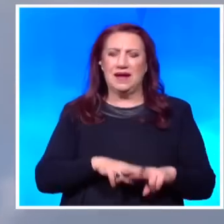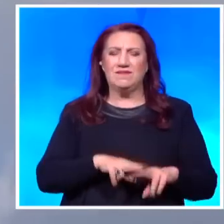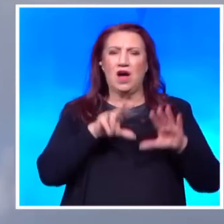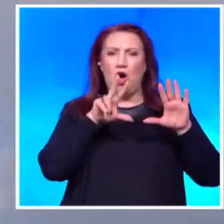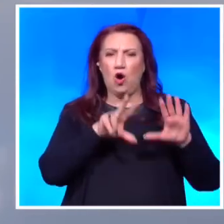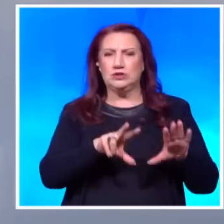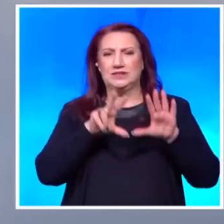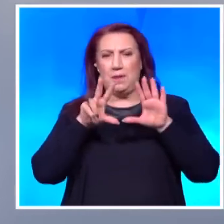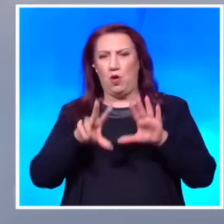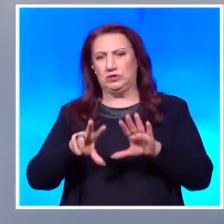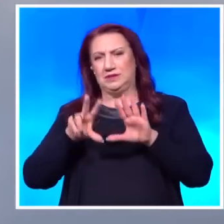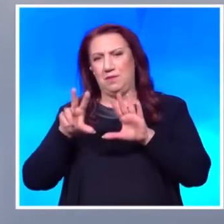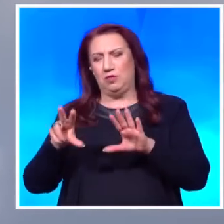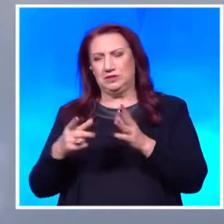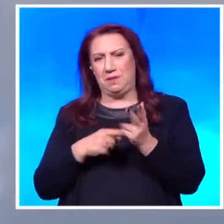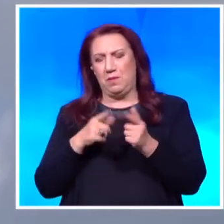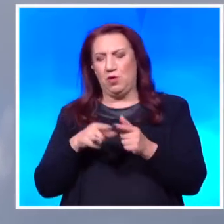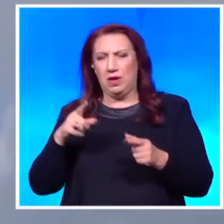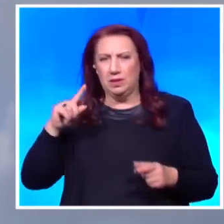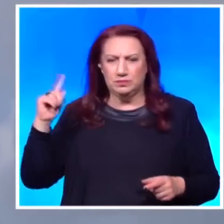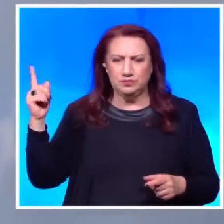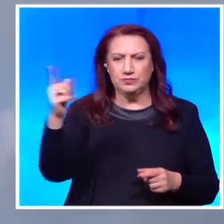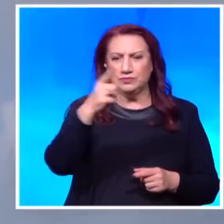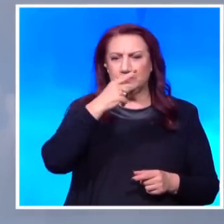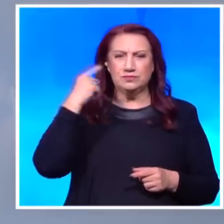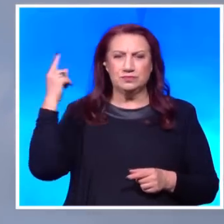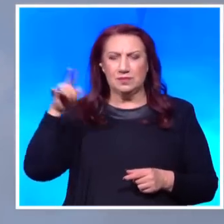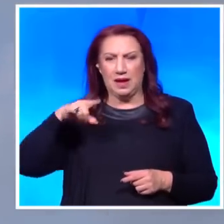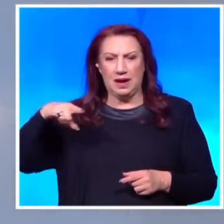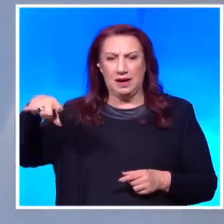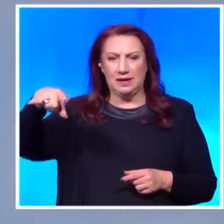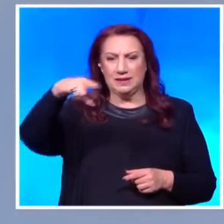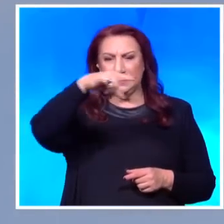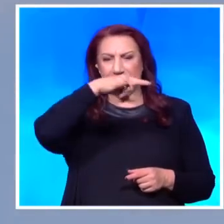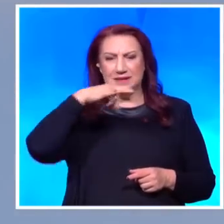защото 888 е хубаво число. Еми, следващата цел е, искам да изпълня мисия